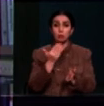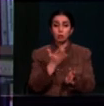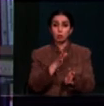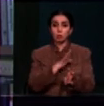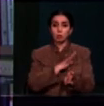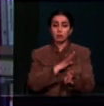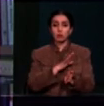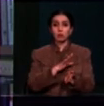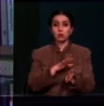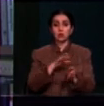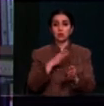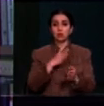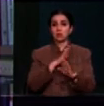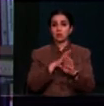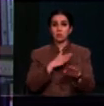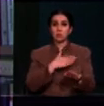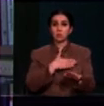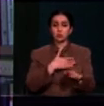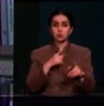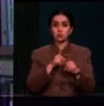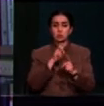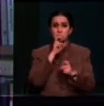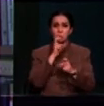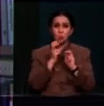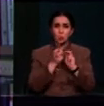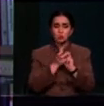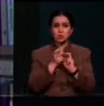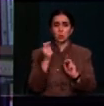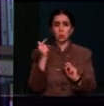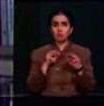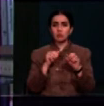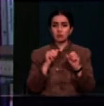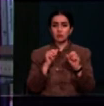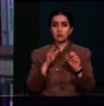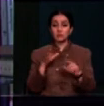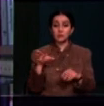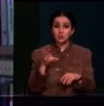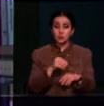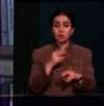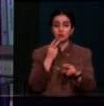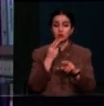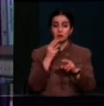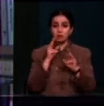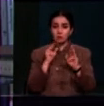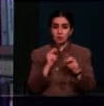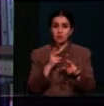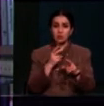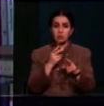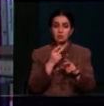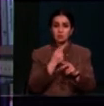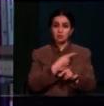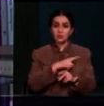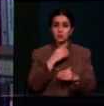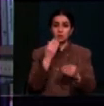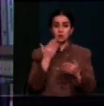душе. Провинциальный быт, скука, грубые нравы – все это сильно расходилось с